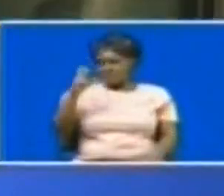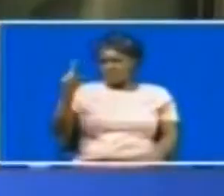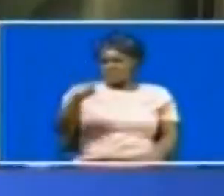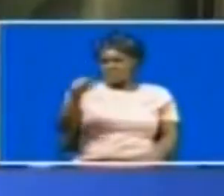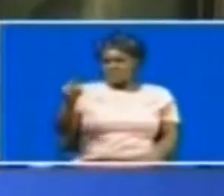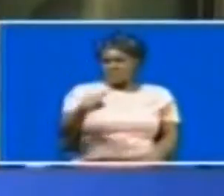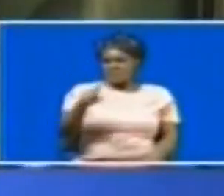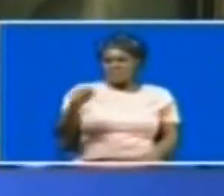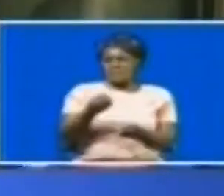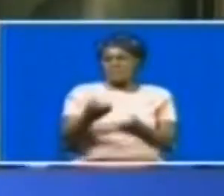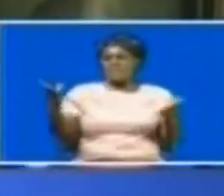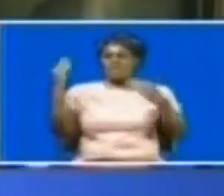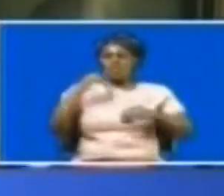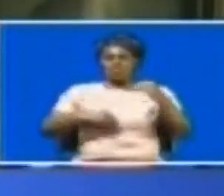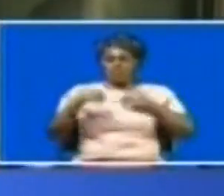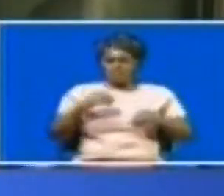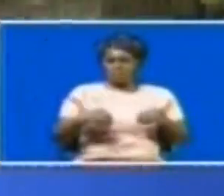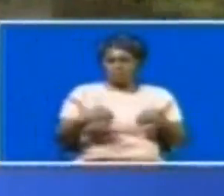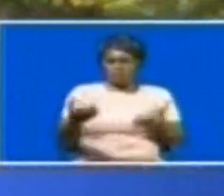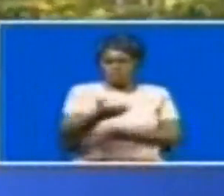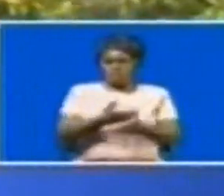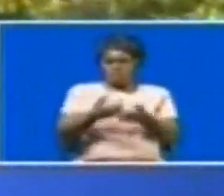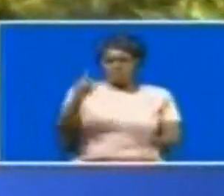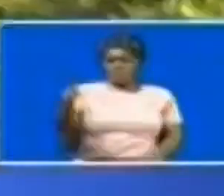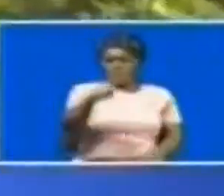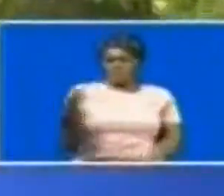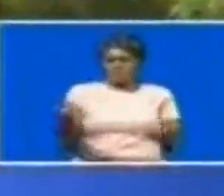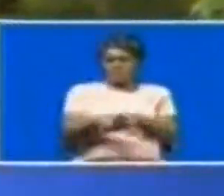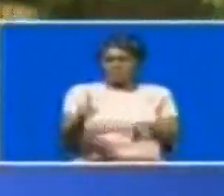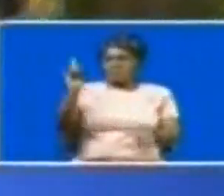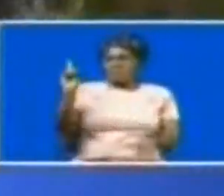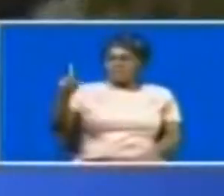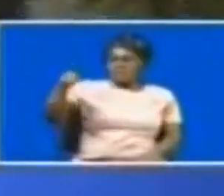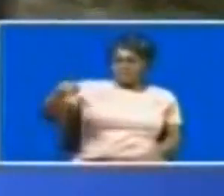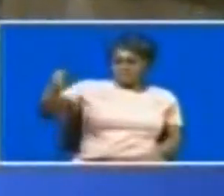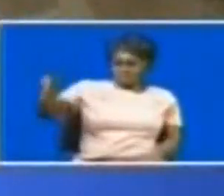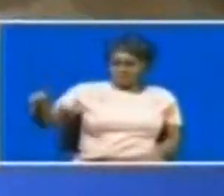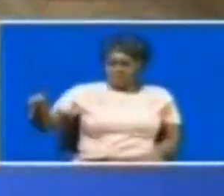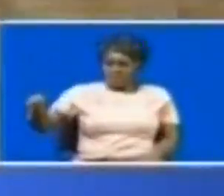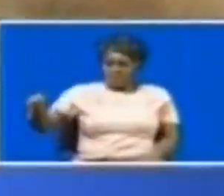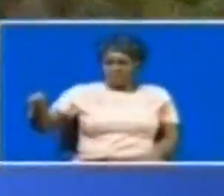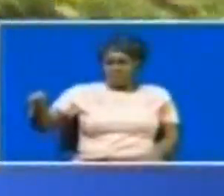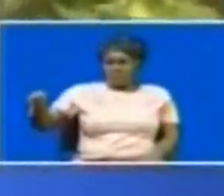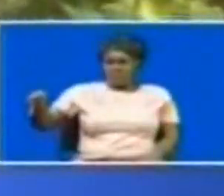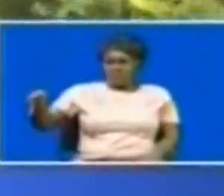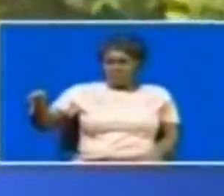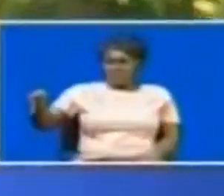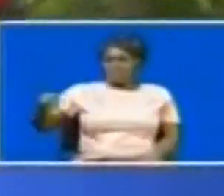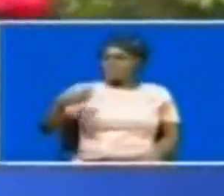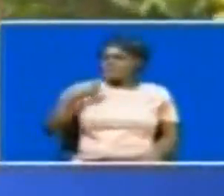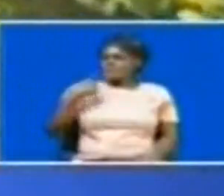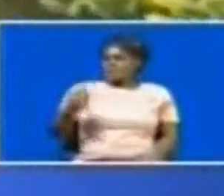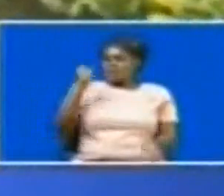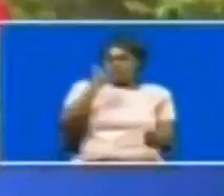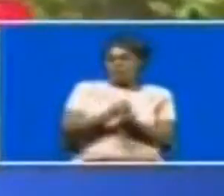several offenses of corruption and economic crimes. Mkurugenzi wa mashtaka ya umma Nurdin Haji,